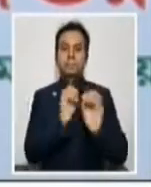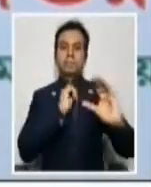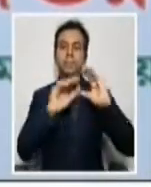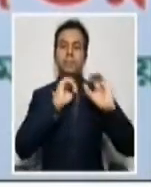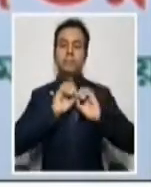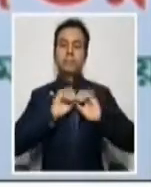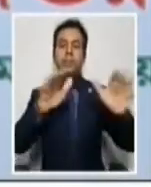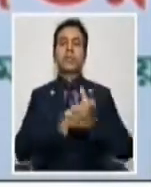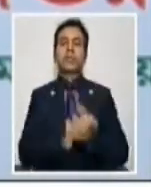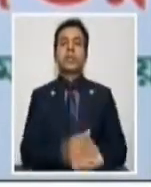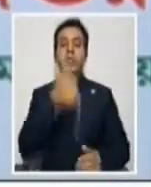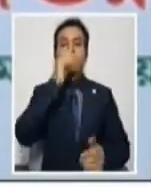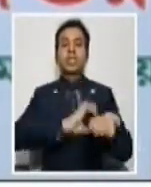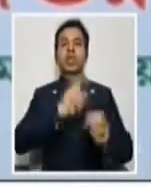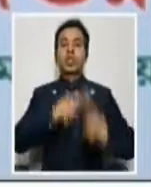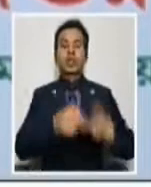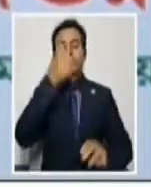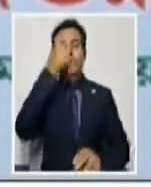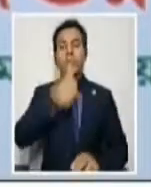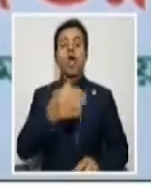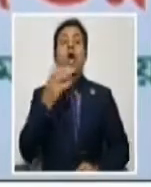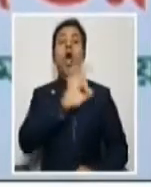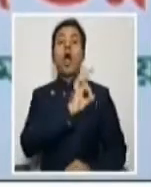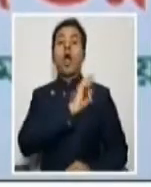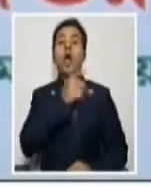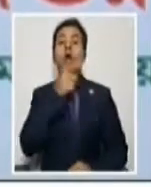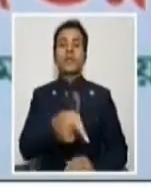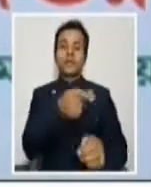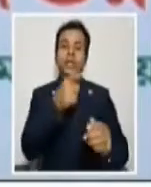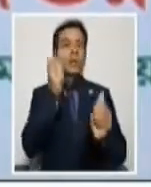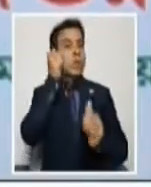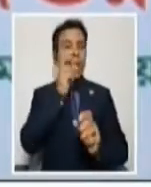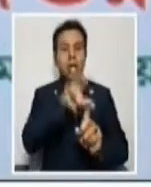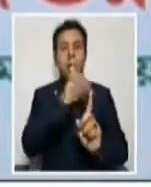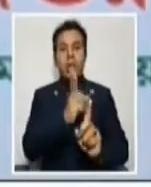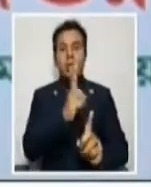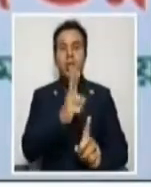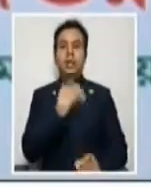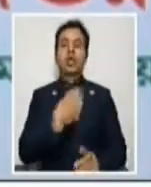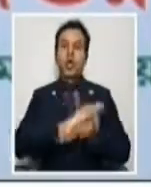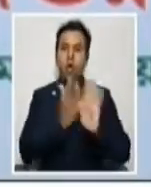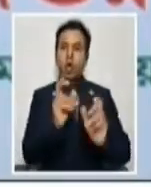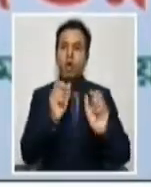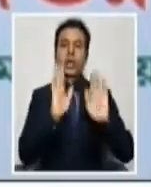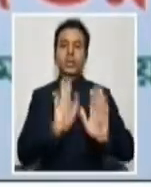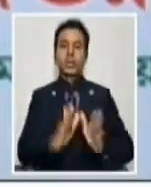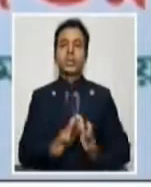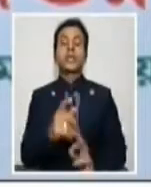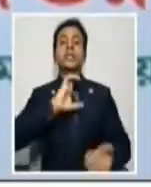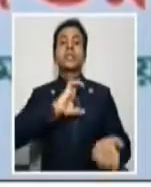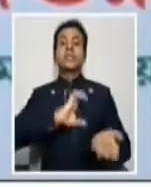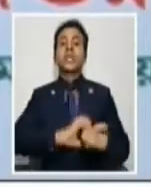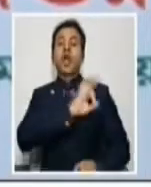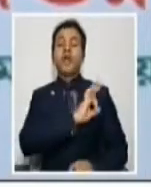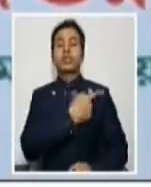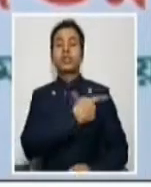এ ব্যাপারে স্বাস্থ্যসেবার প্রতিষ্ঠান সহ সংশ্লিষ্টদের সহযোগিতা করার অনুরোধ জানাচ্ছি। এসএমএস প্রাপ্তির ক্ষেত্রে